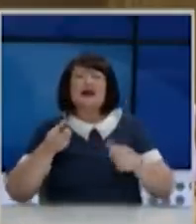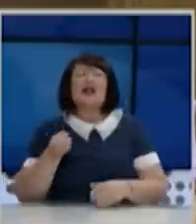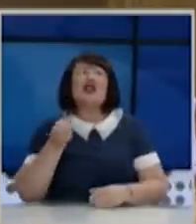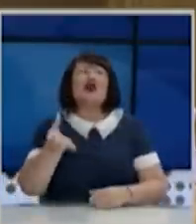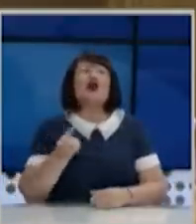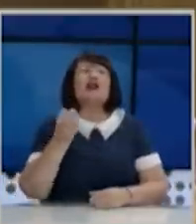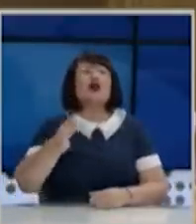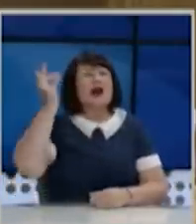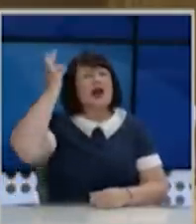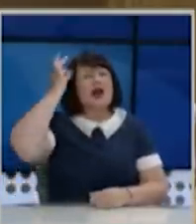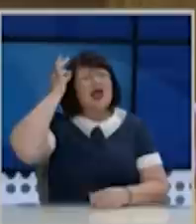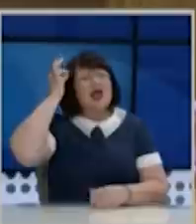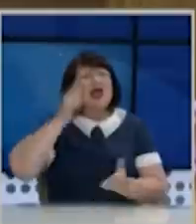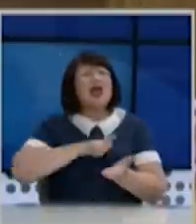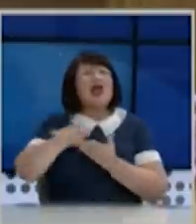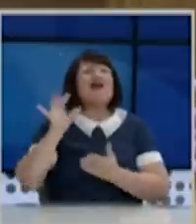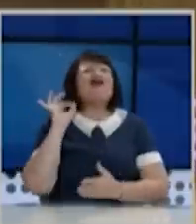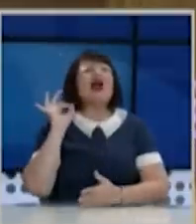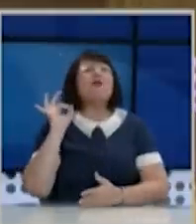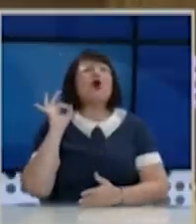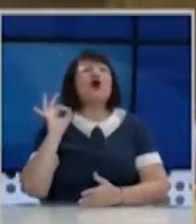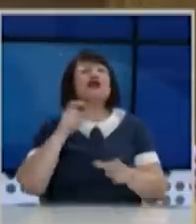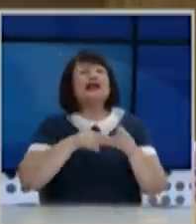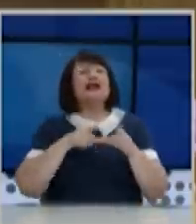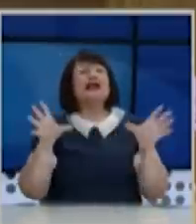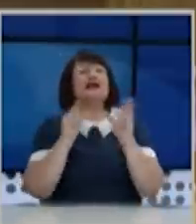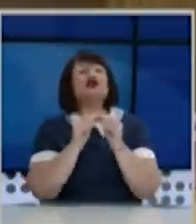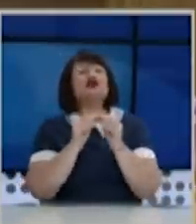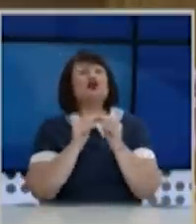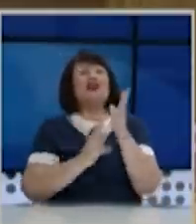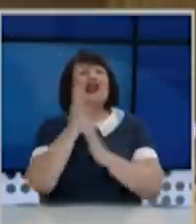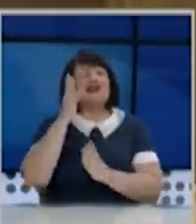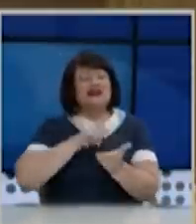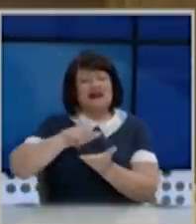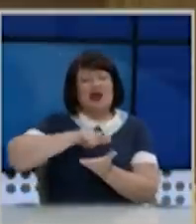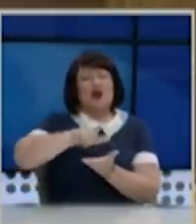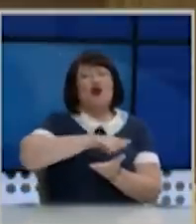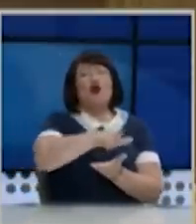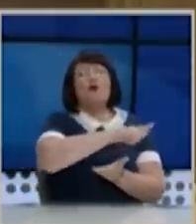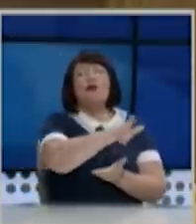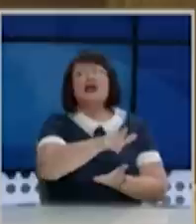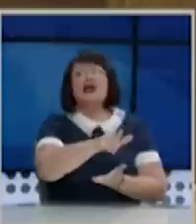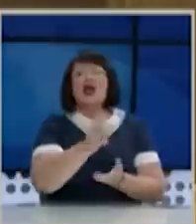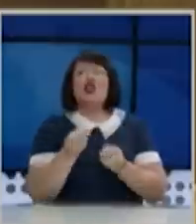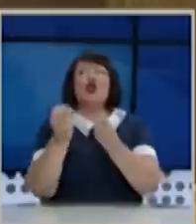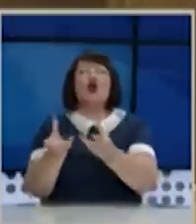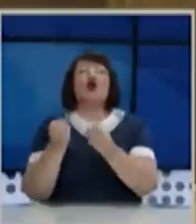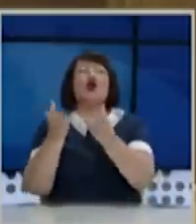Φράπορτ. 14 αεροδρόμια. Πυροσβέστες που τους πληρώνει ο ελληνικός λαός στη